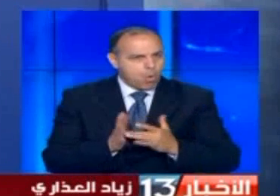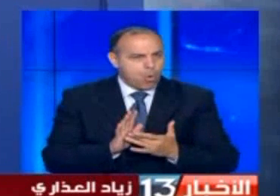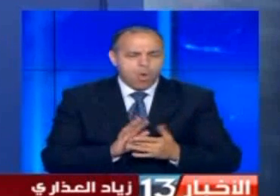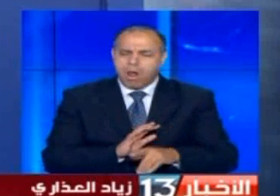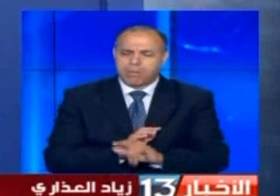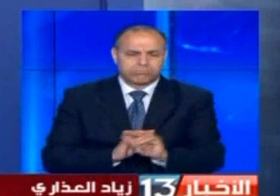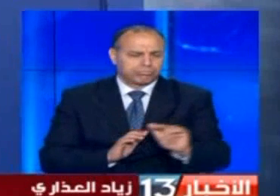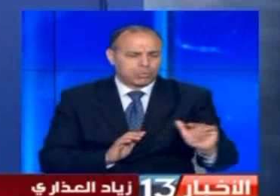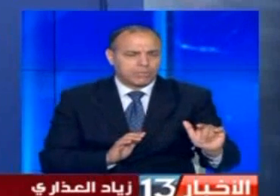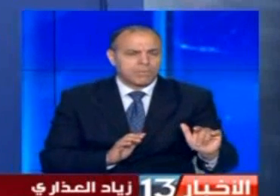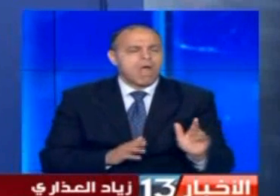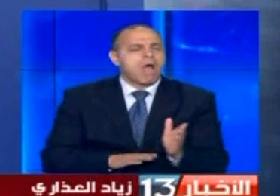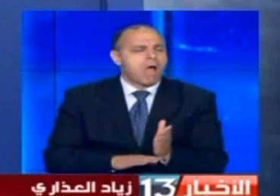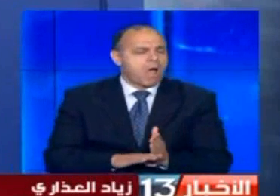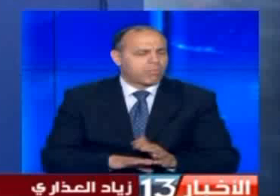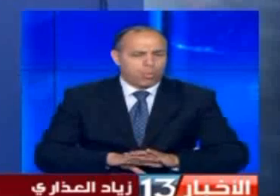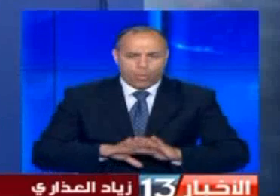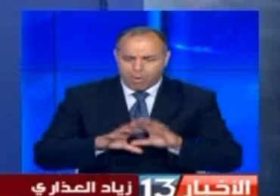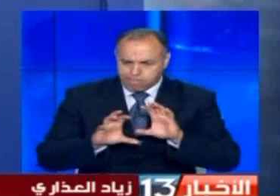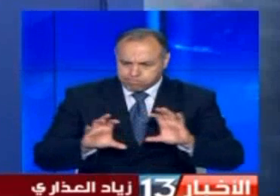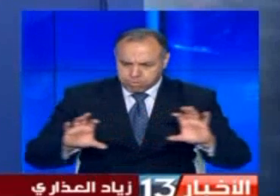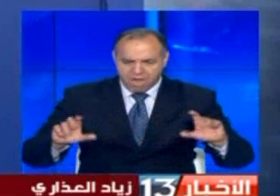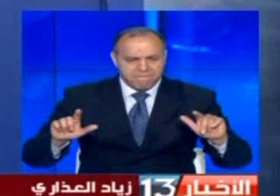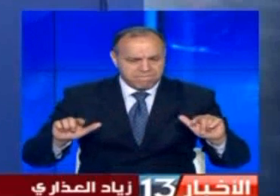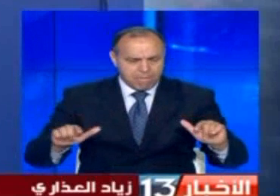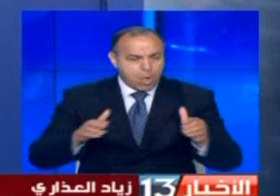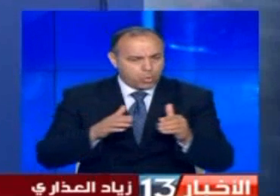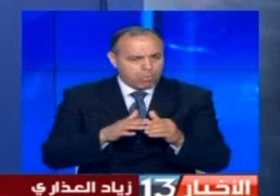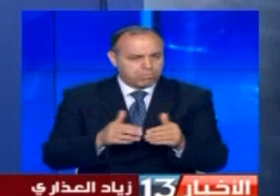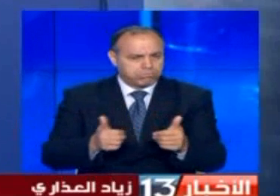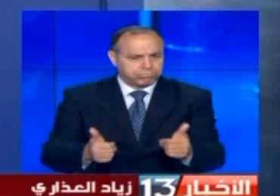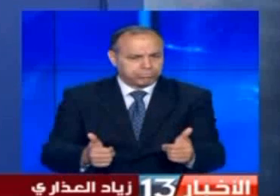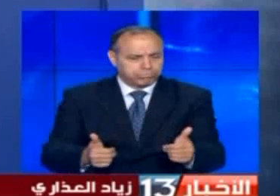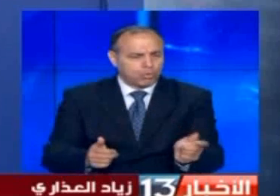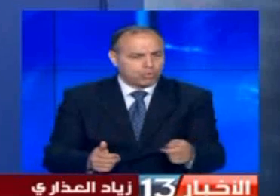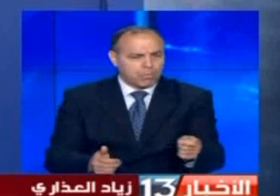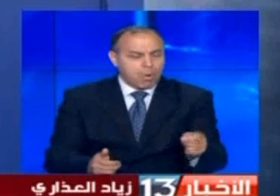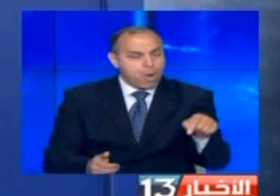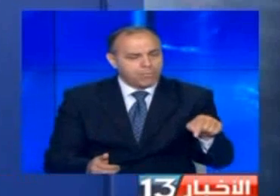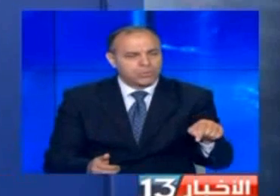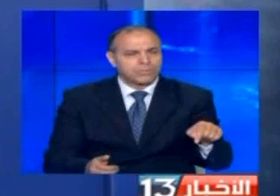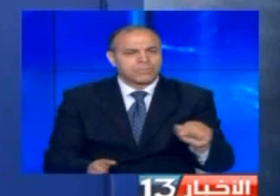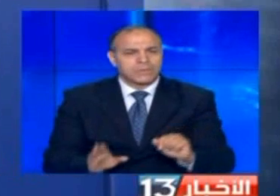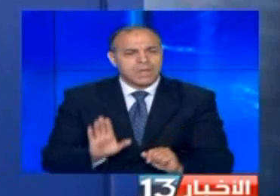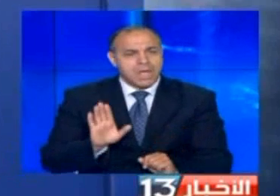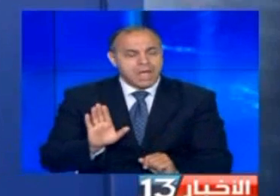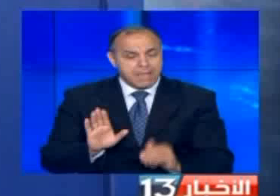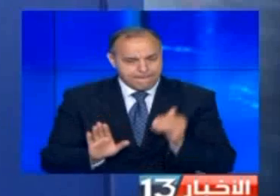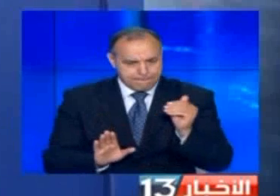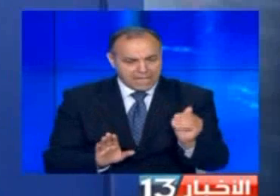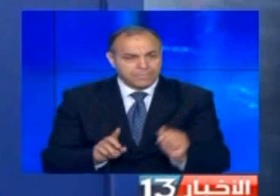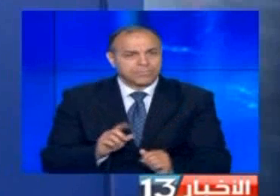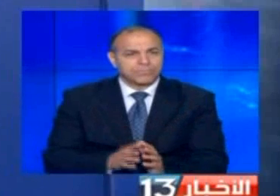المجالات مش يكون متوفر وبالكميات المطلوبه المقوله والضروريه وبالتالي